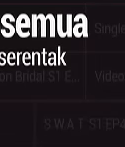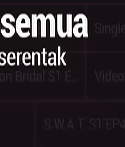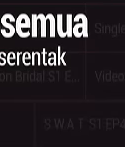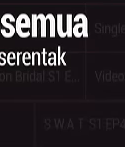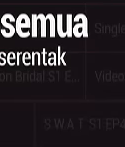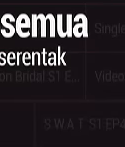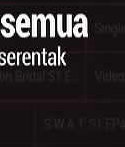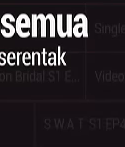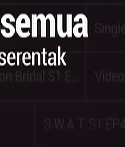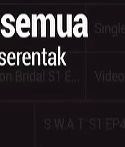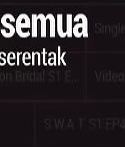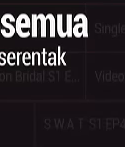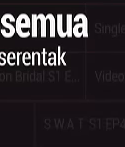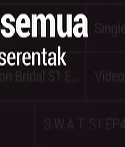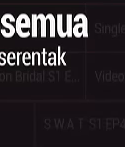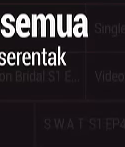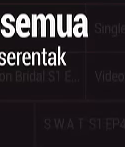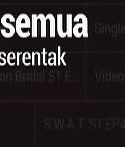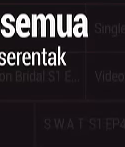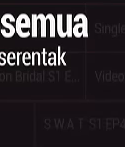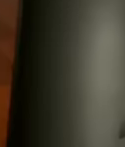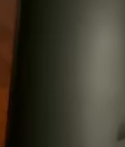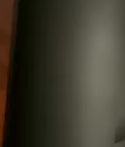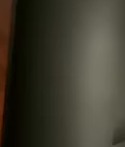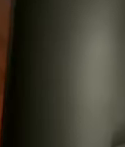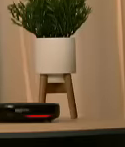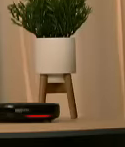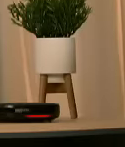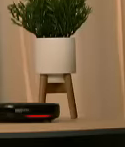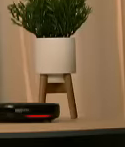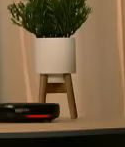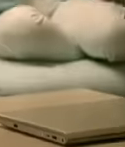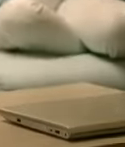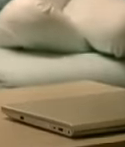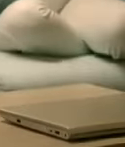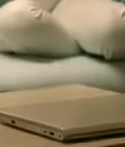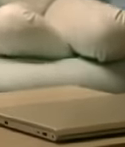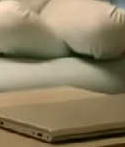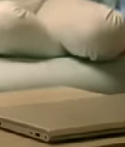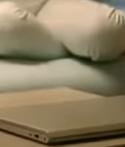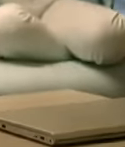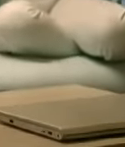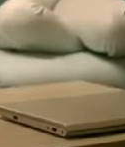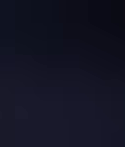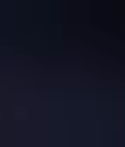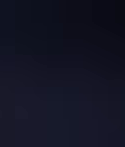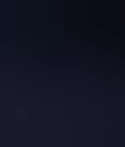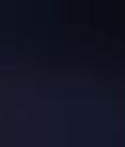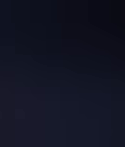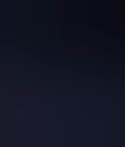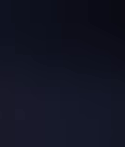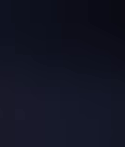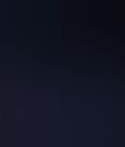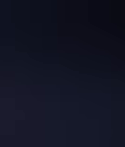sekarang. Rakam semuanya serentak. Semuanya kerana keutamaan kami adalah